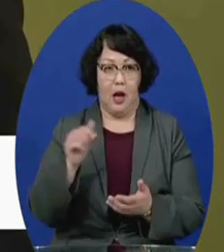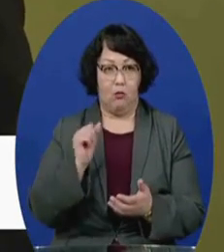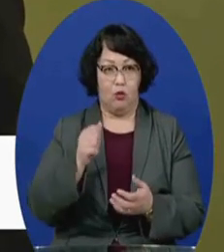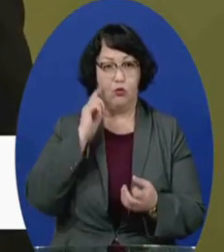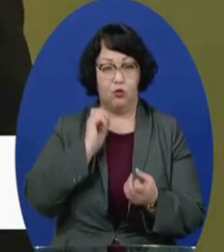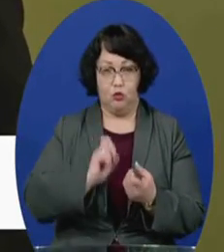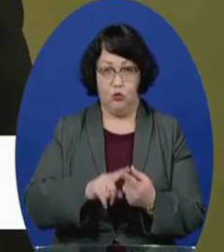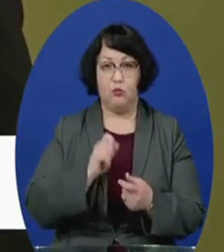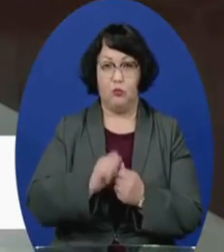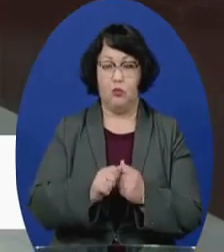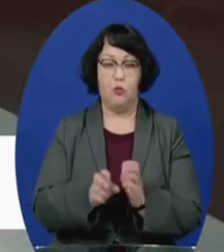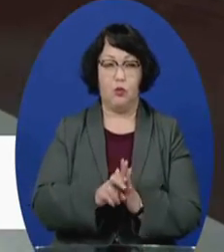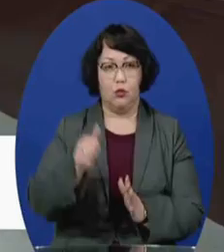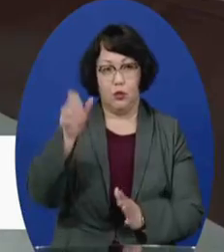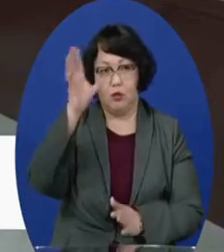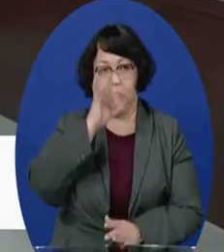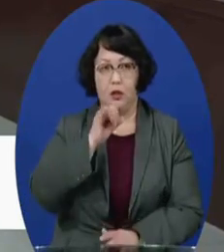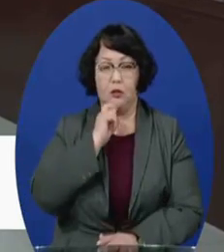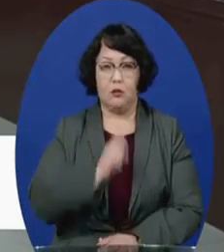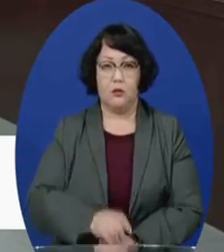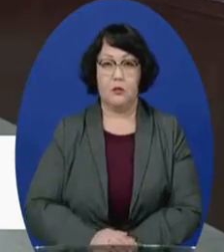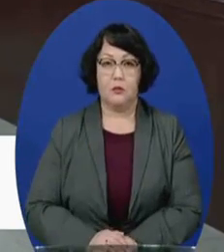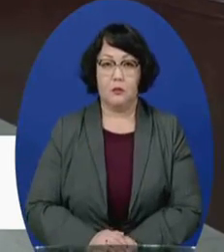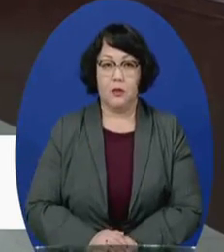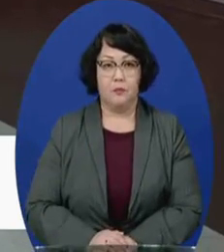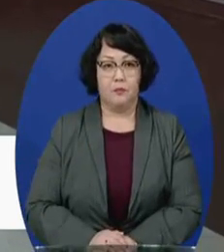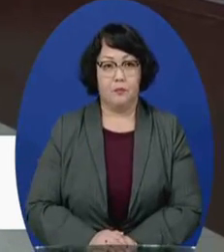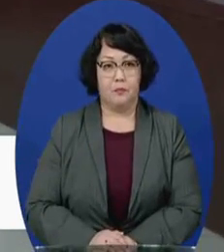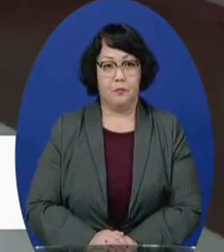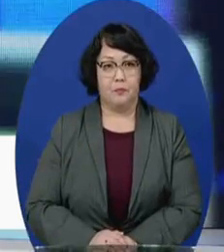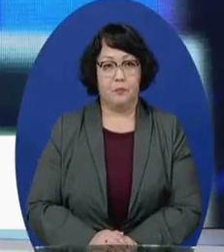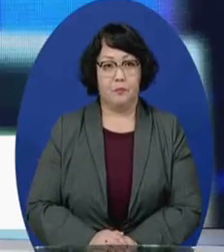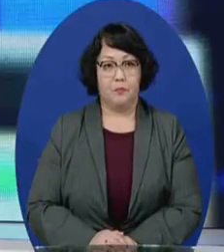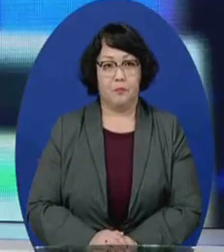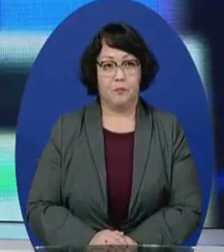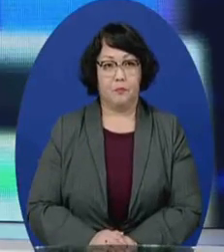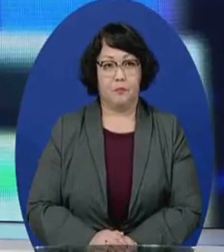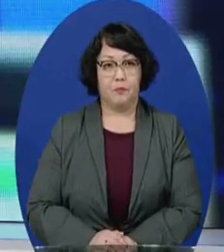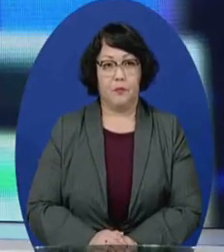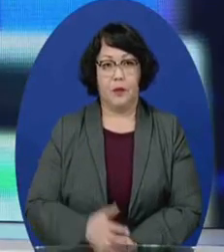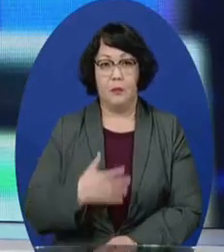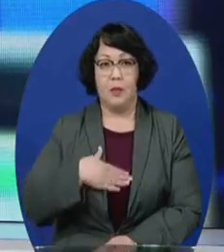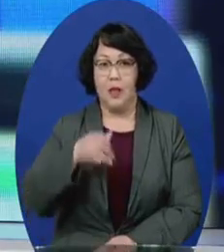зарцуулах боломжтой гэдгээ ерөнхий сайд тайлбарласан юм а. Цаг тахлын өндөр эрсдэлтэй. За манай сурвалжлаг